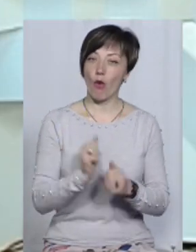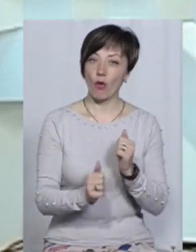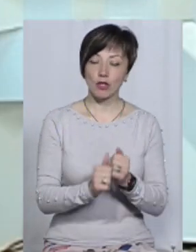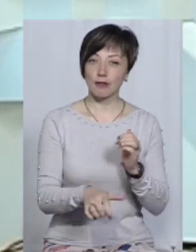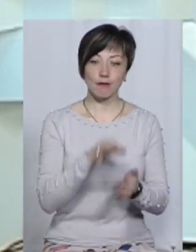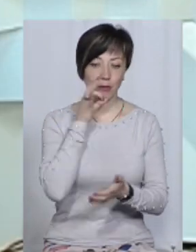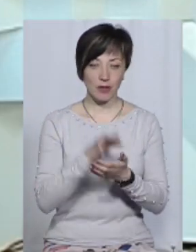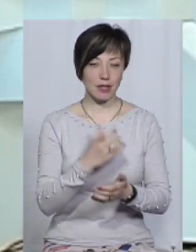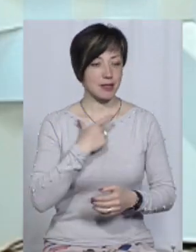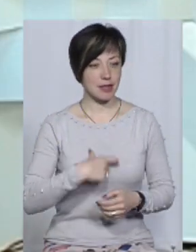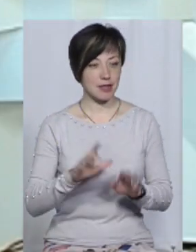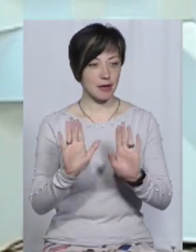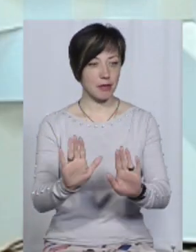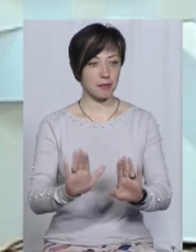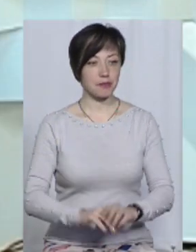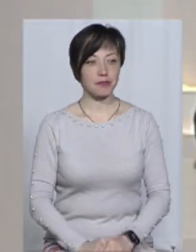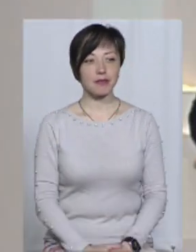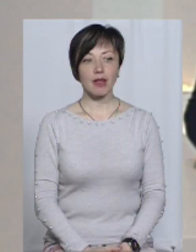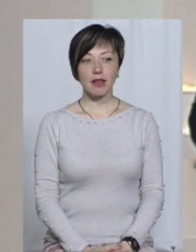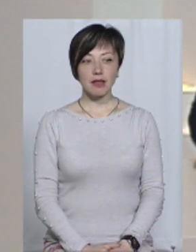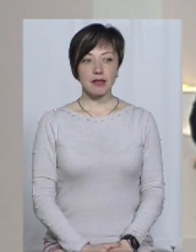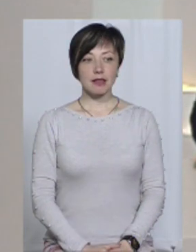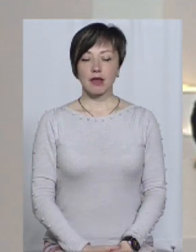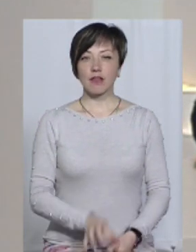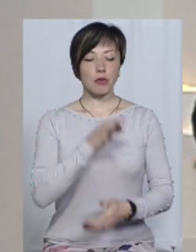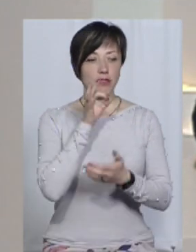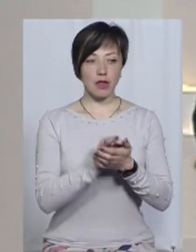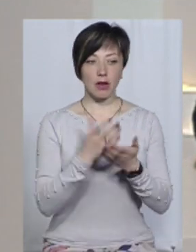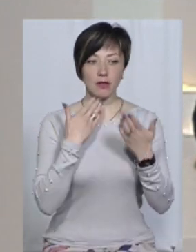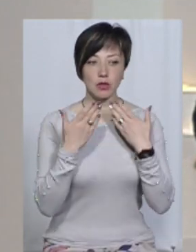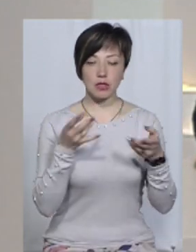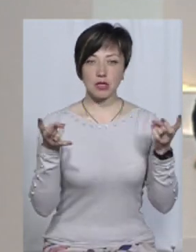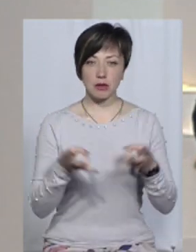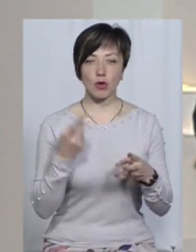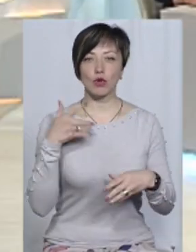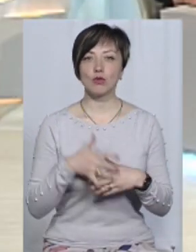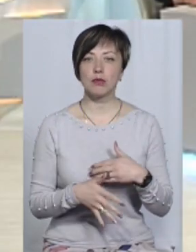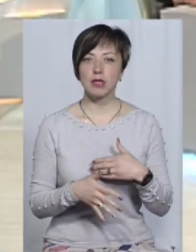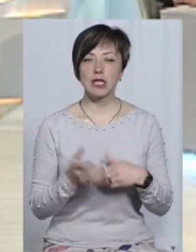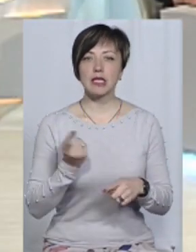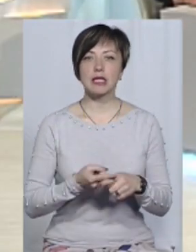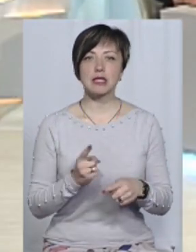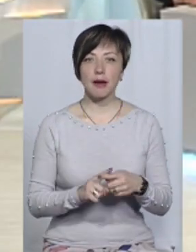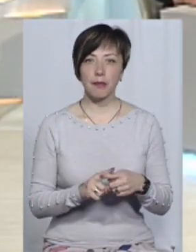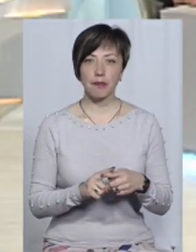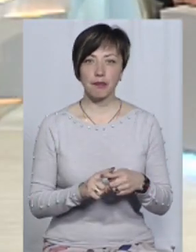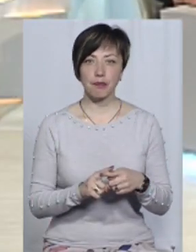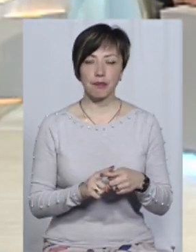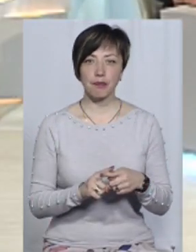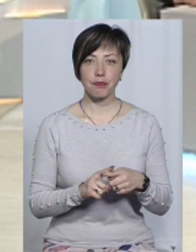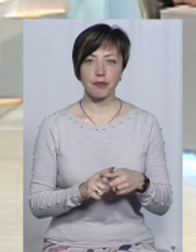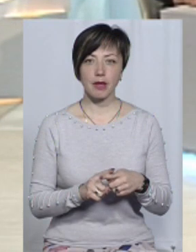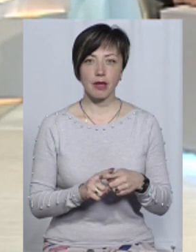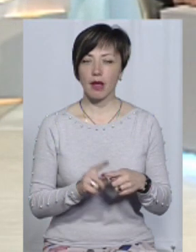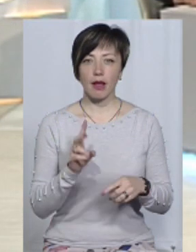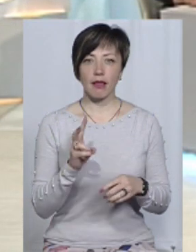кожен тут бере відповідальність за себе. Але треба відповідально до цього відноситися. Дуже відповідально треба, розумієте, це, ну...